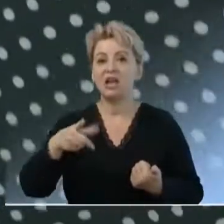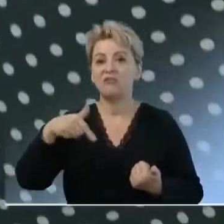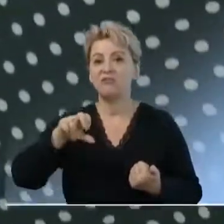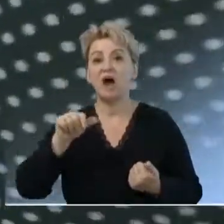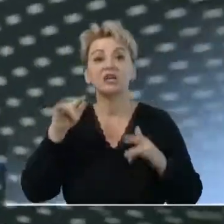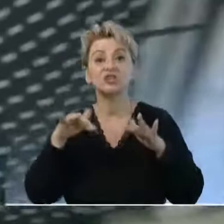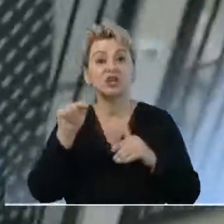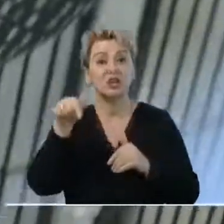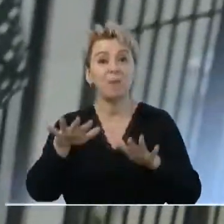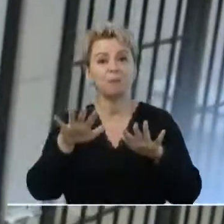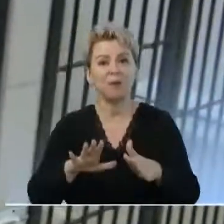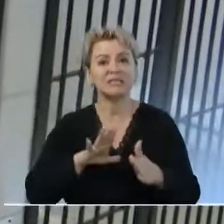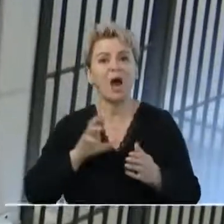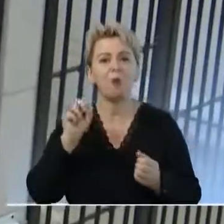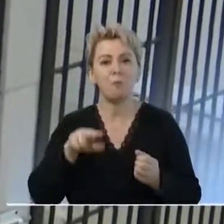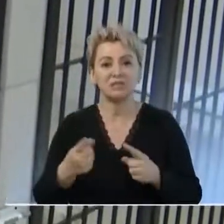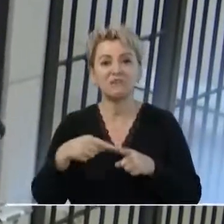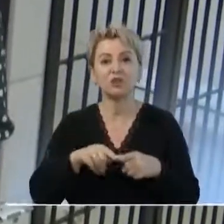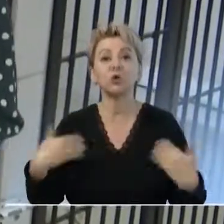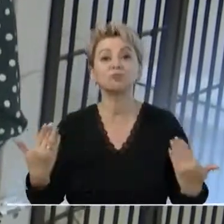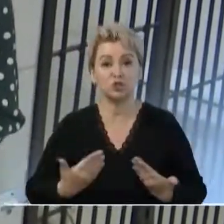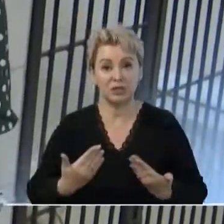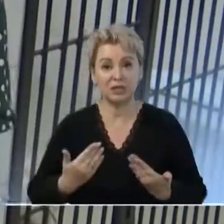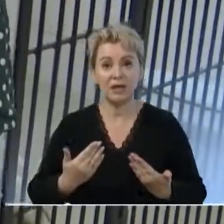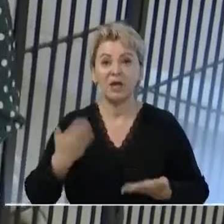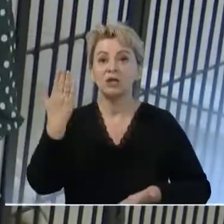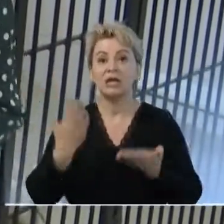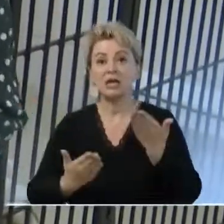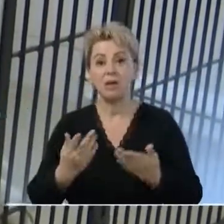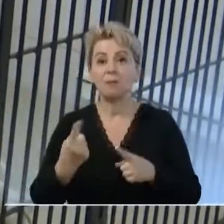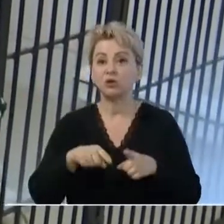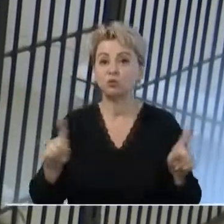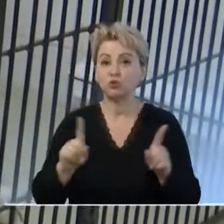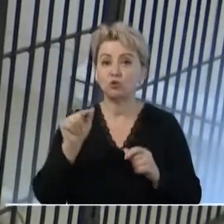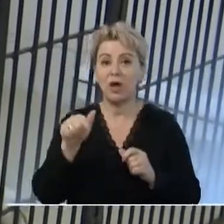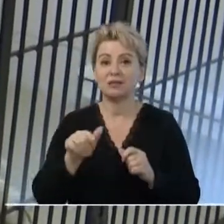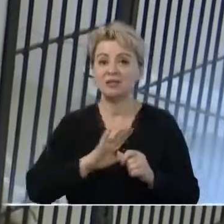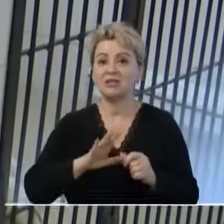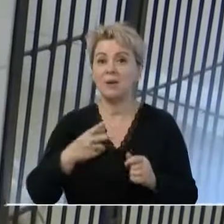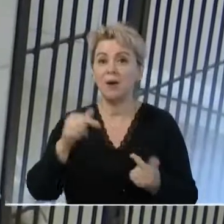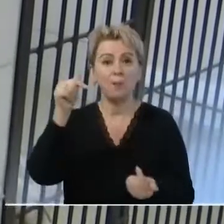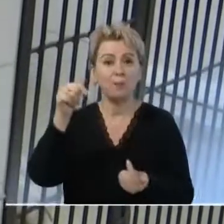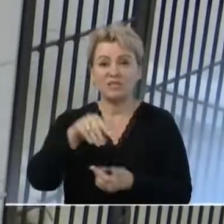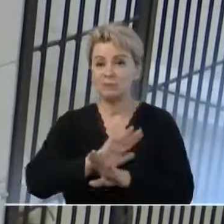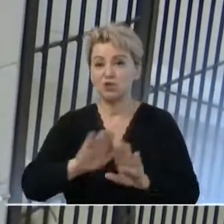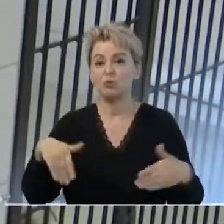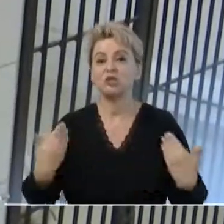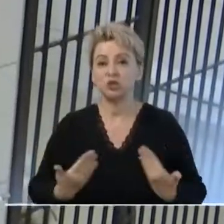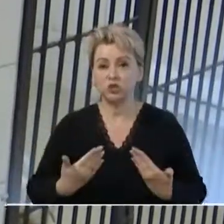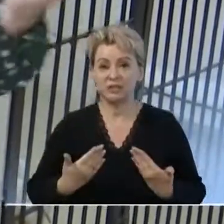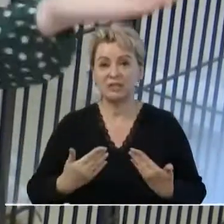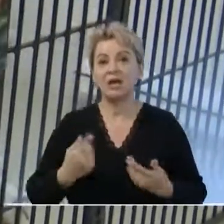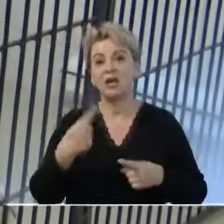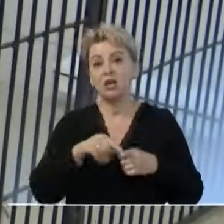Либо потому что место было слишком опасное, в котором они обитали, либо потому что они не приспособлены к жизни, либо потому